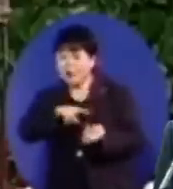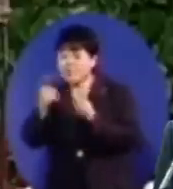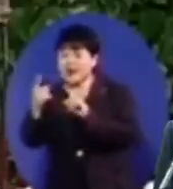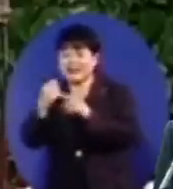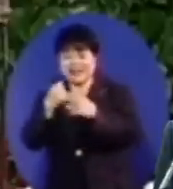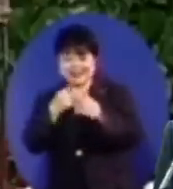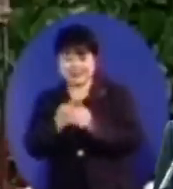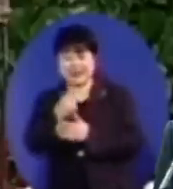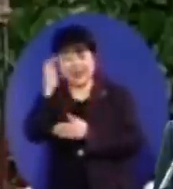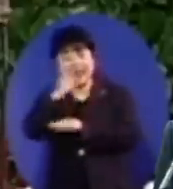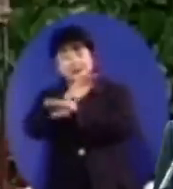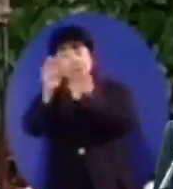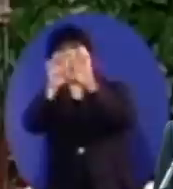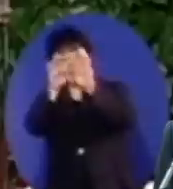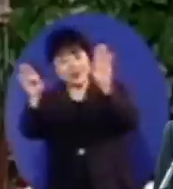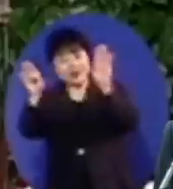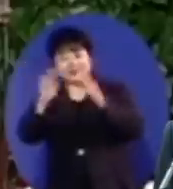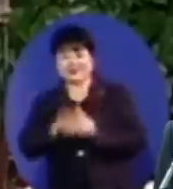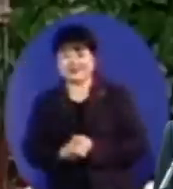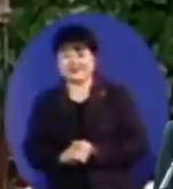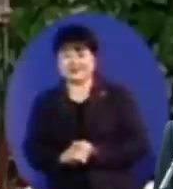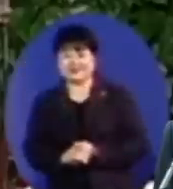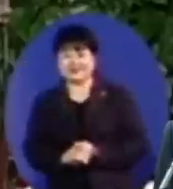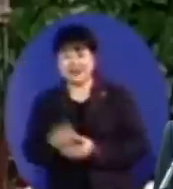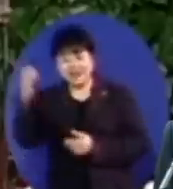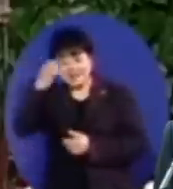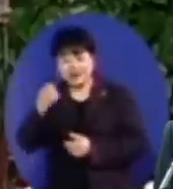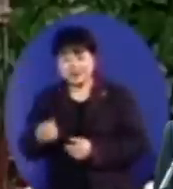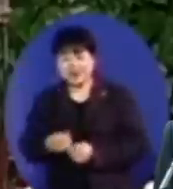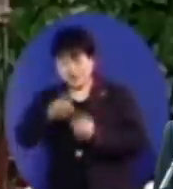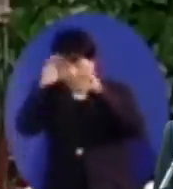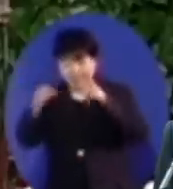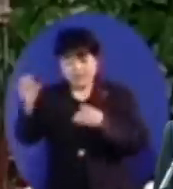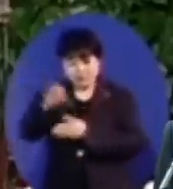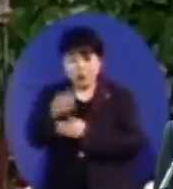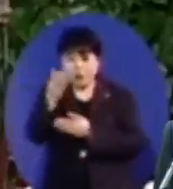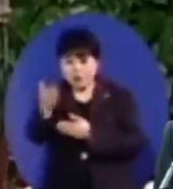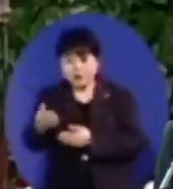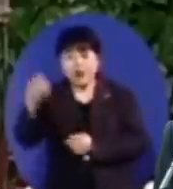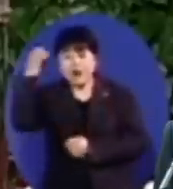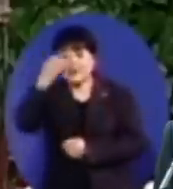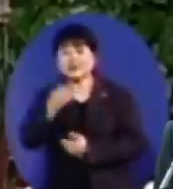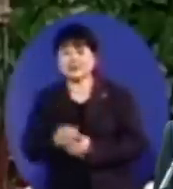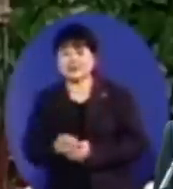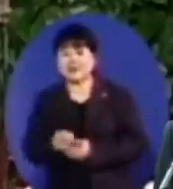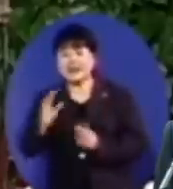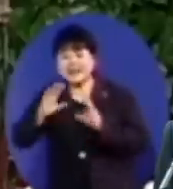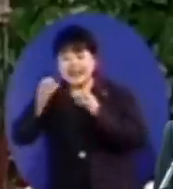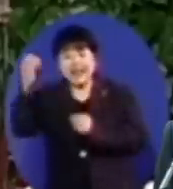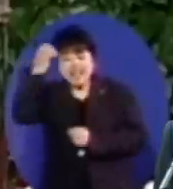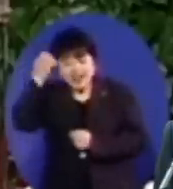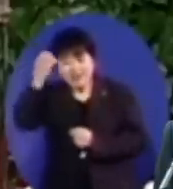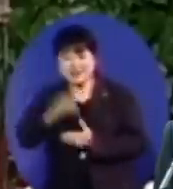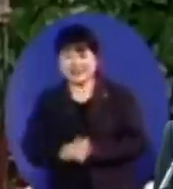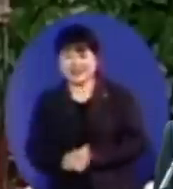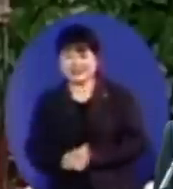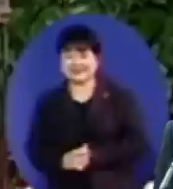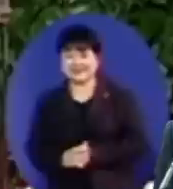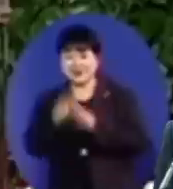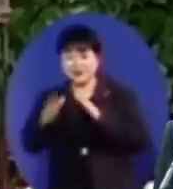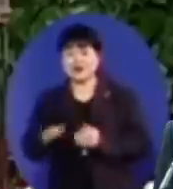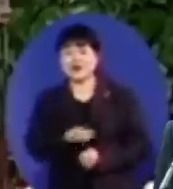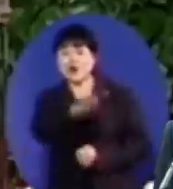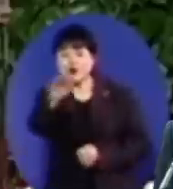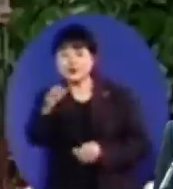부활하심으로 하늘문을 열어 제껴버리고 우리에게 성령을 비와 같이 부어주신데 성령이 바로 천국의 영이신 것입니다. 오늘